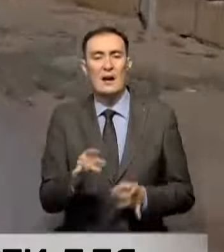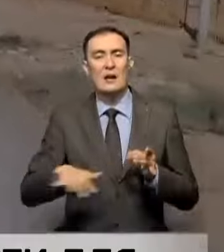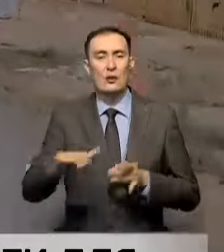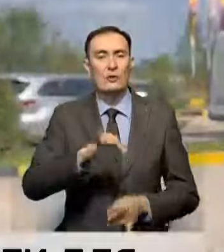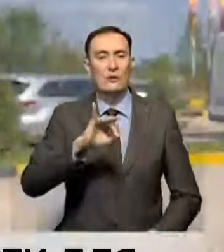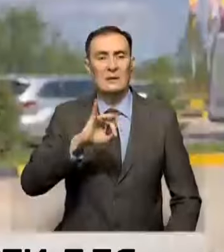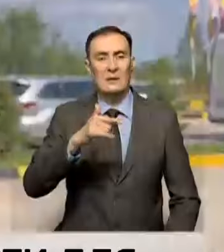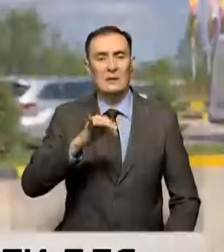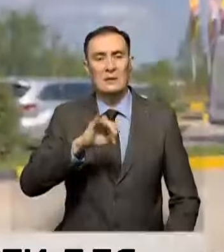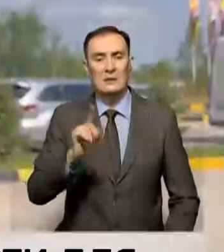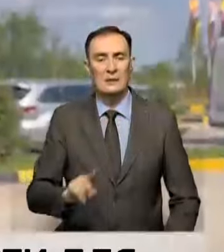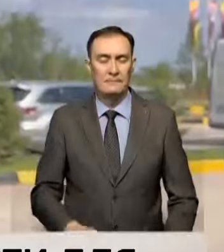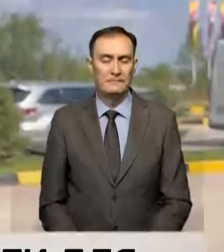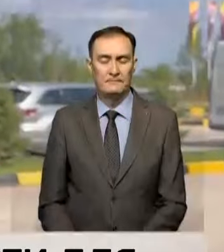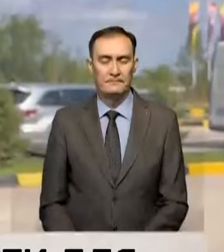района.